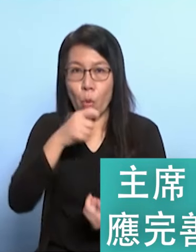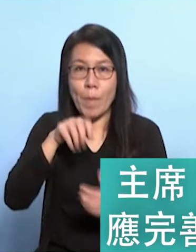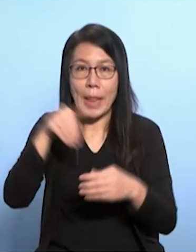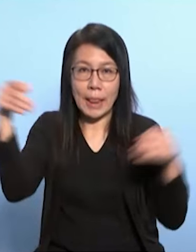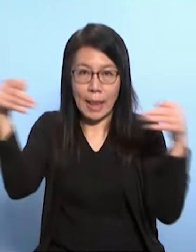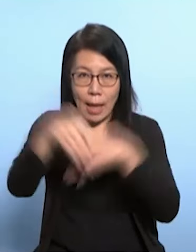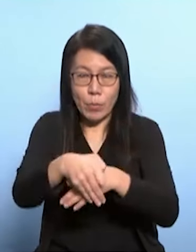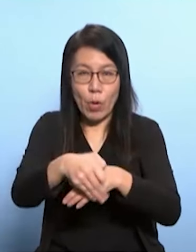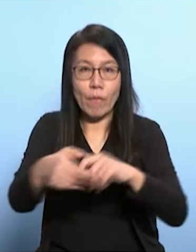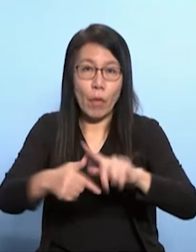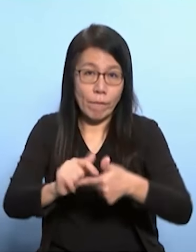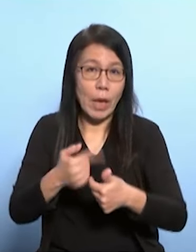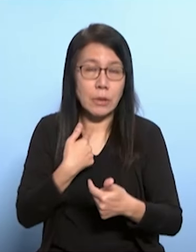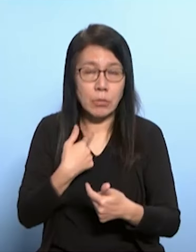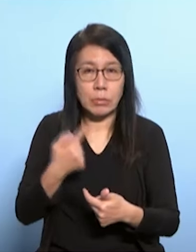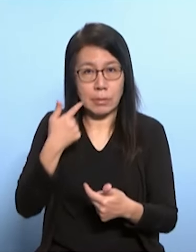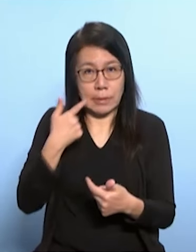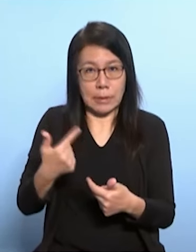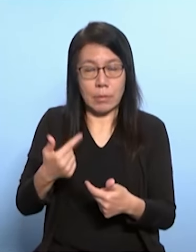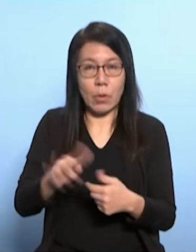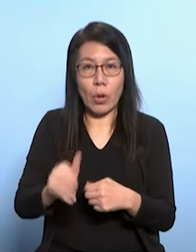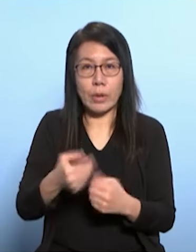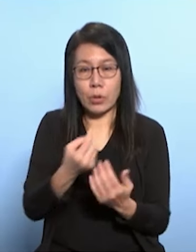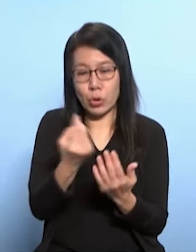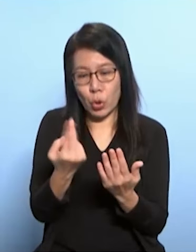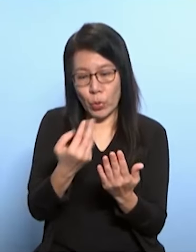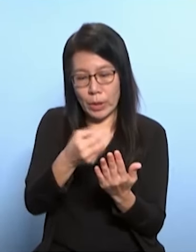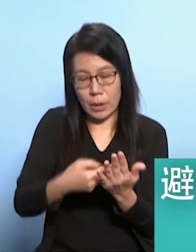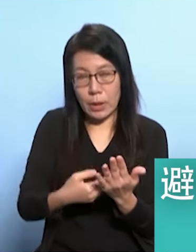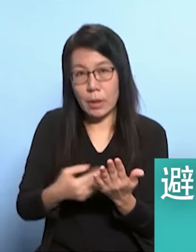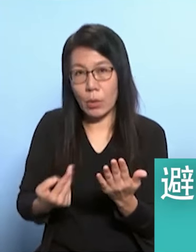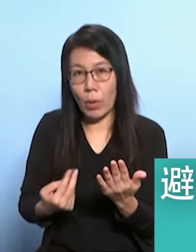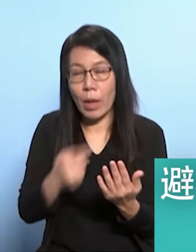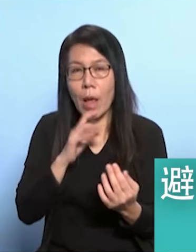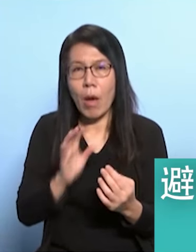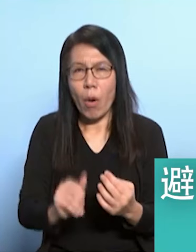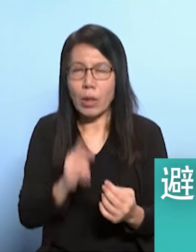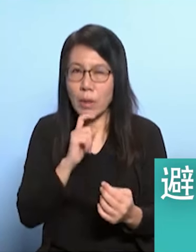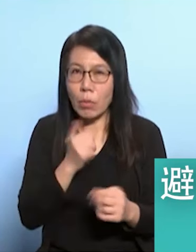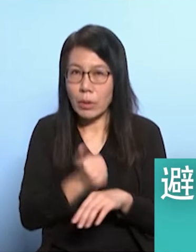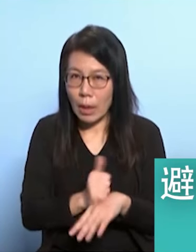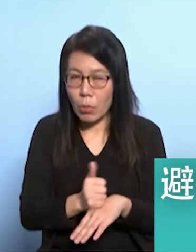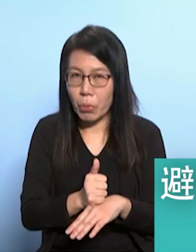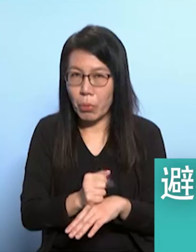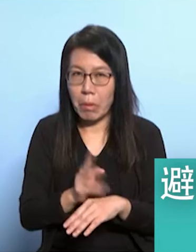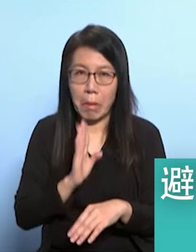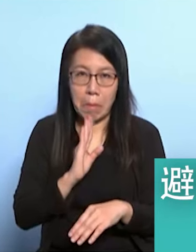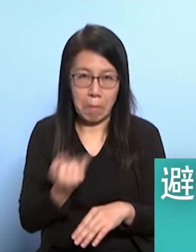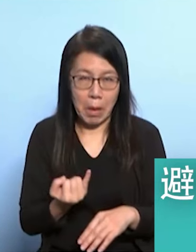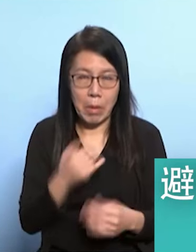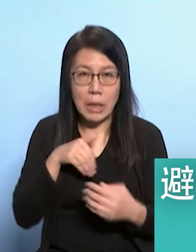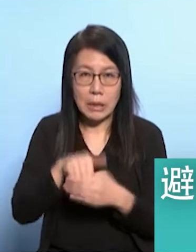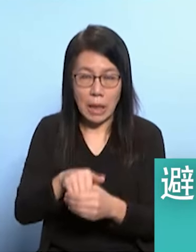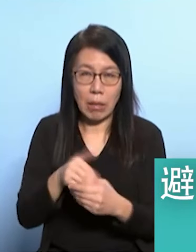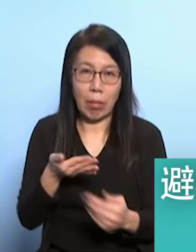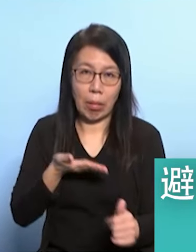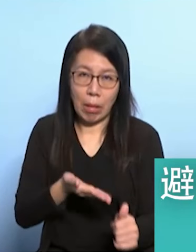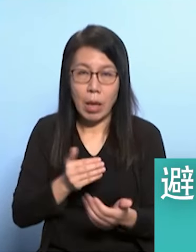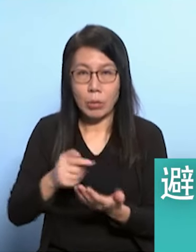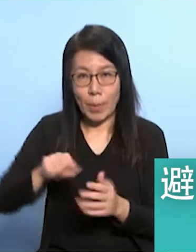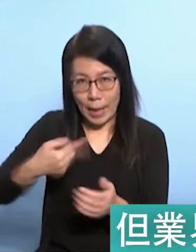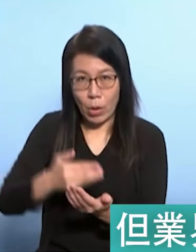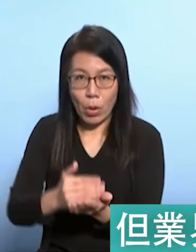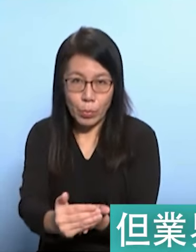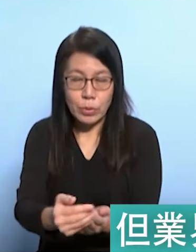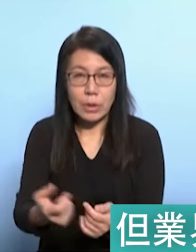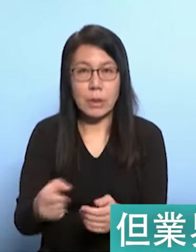制，更嚴謹地草擬條例，避免可能出現的不合理申索和額外撥款申